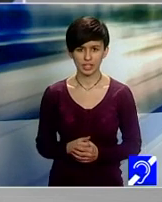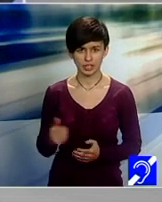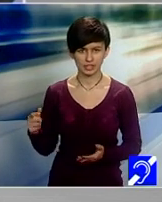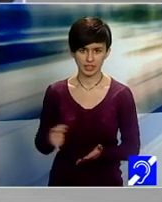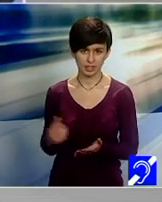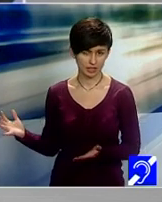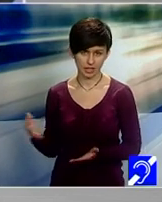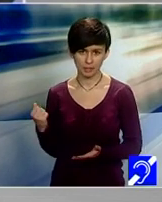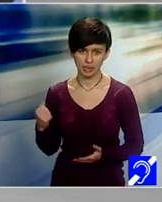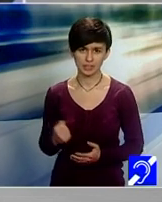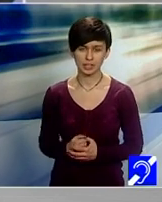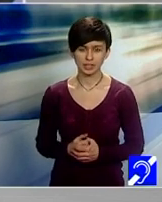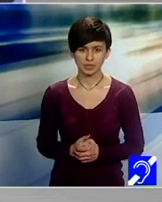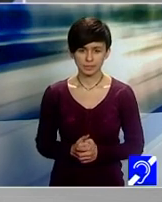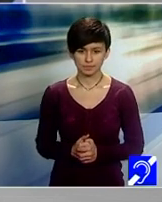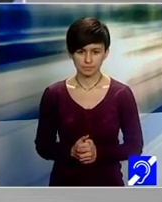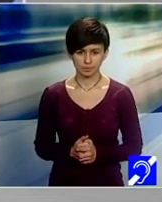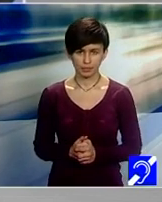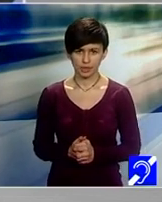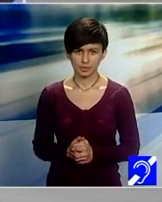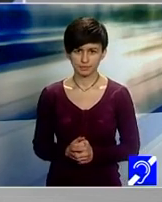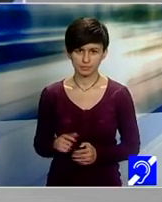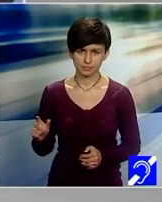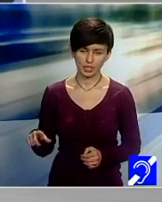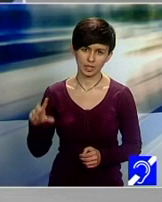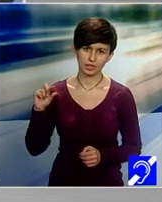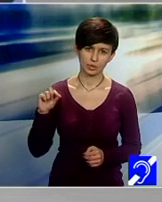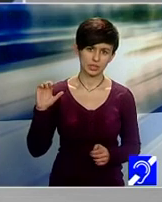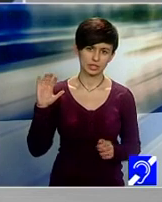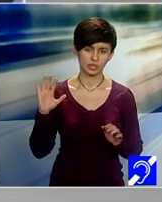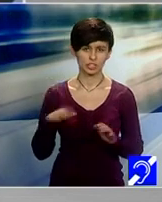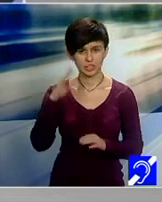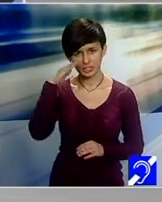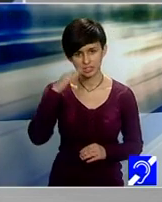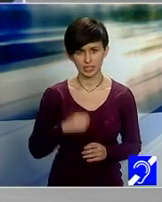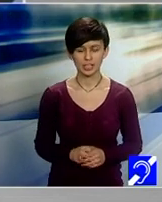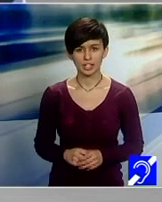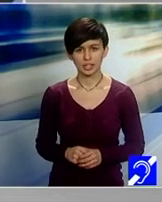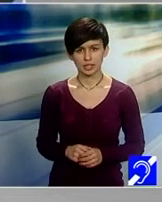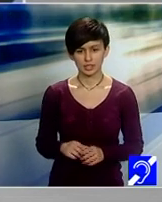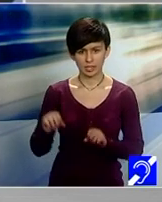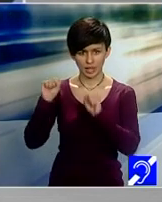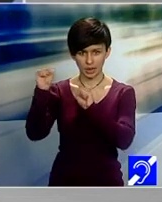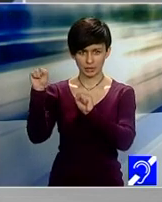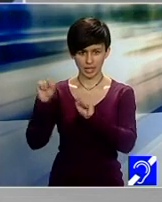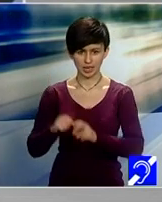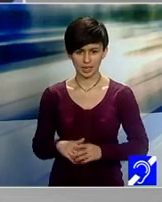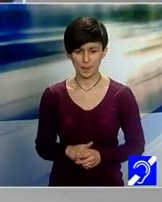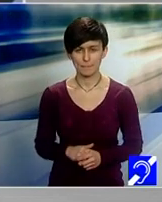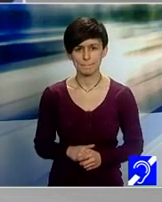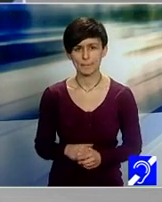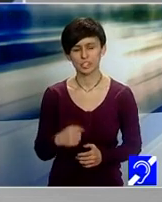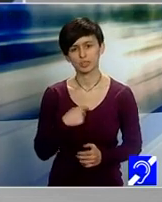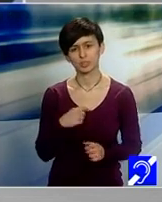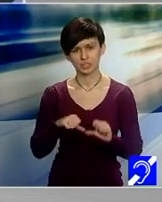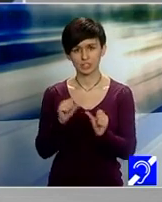25 de zile să formuleze întâmpinare, adică apărări. Apărările sunt comunicate reclamantului, care mai are 10 zile să formuleze răspuns la